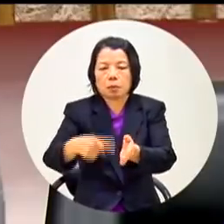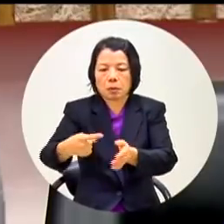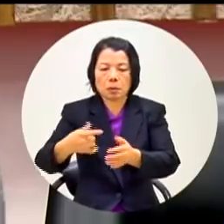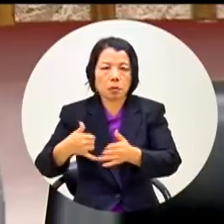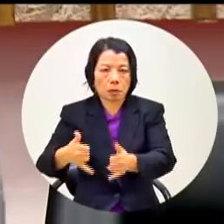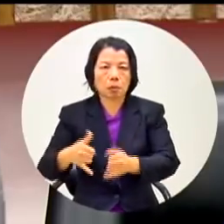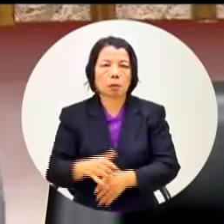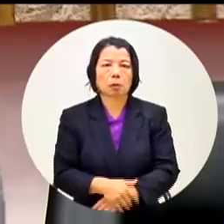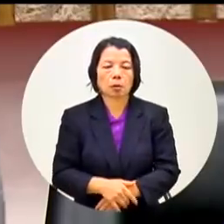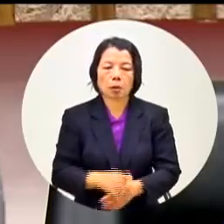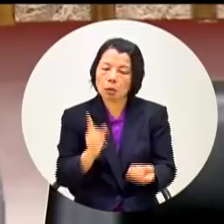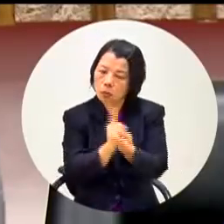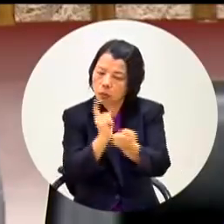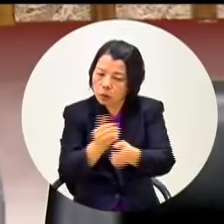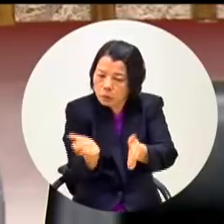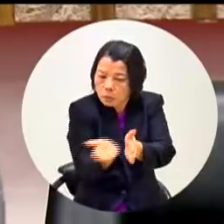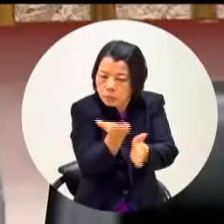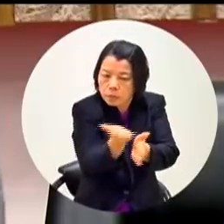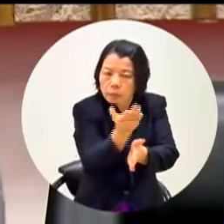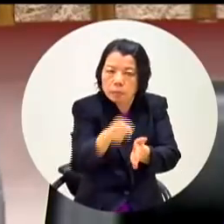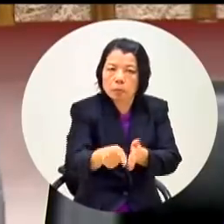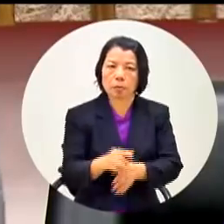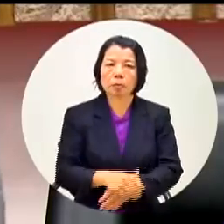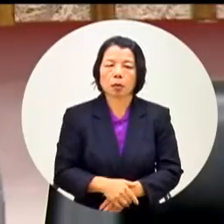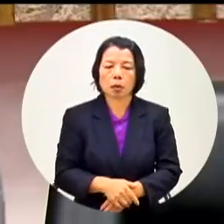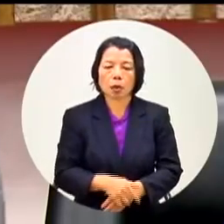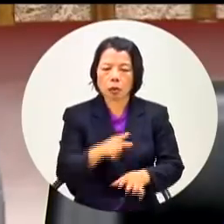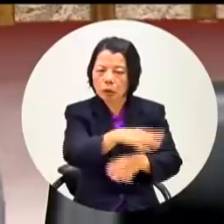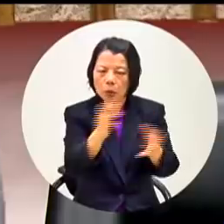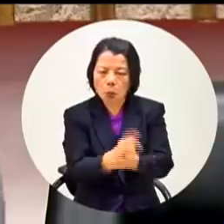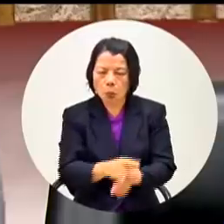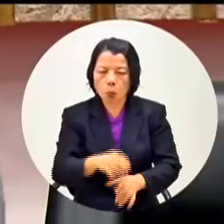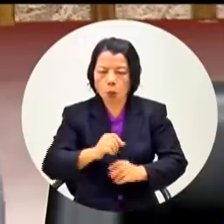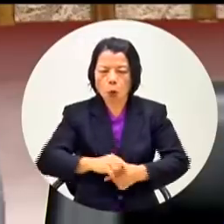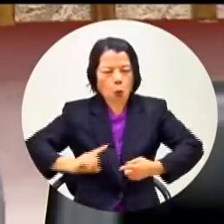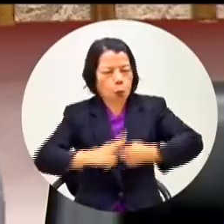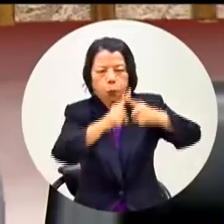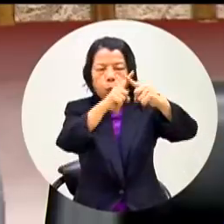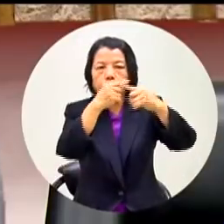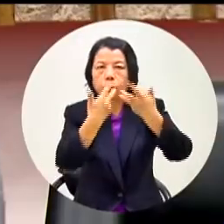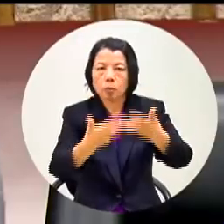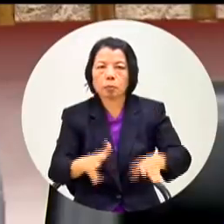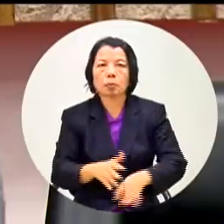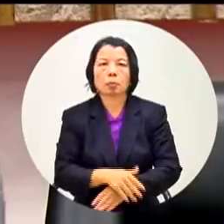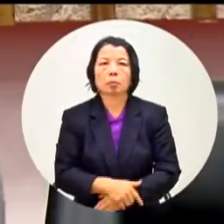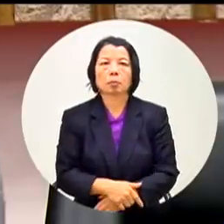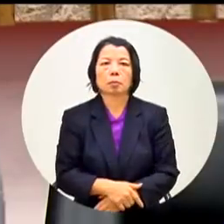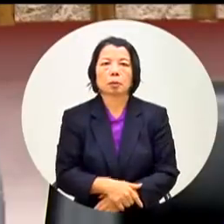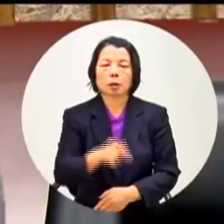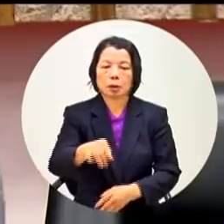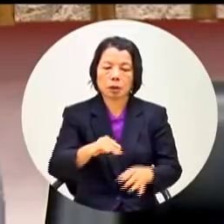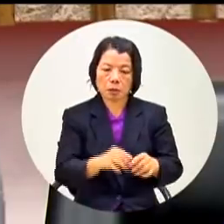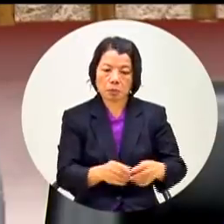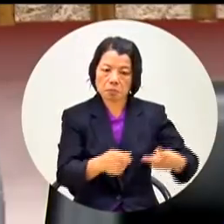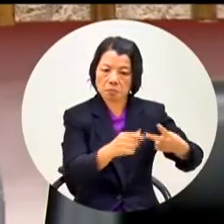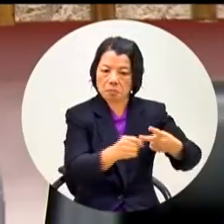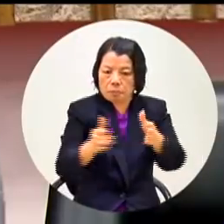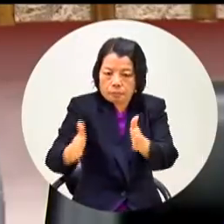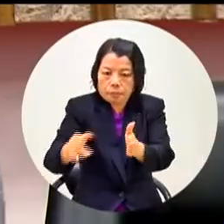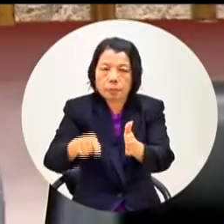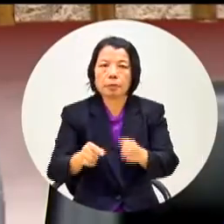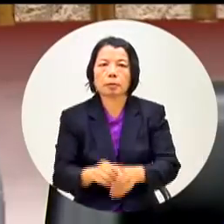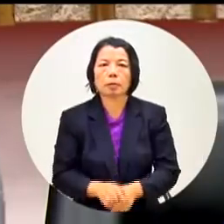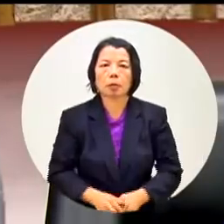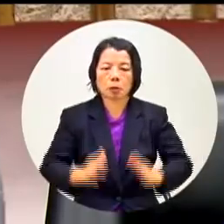我们主席讲的风风雨雨哈，北环的轻轨哈，这个第二阶，那我想呢，市长你当选之后你也宣布